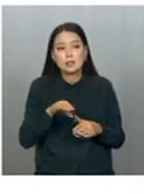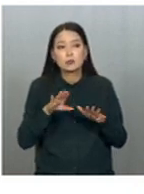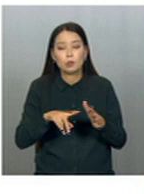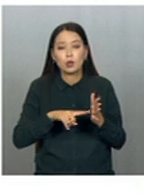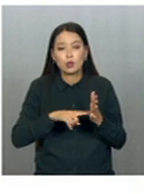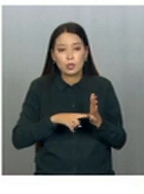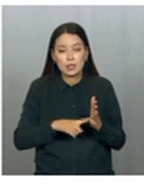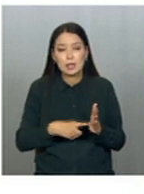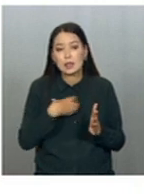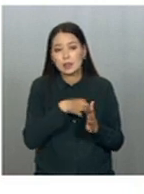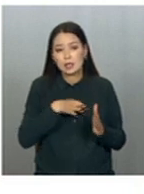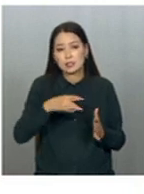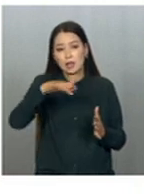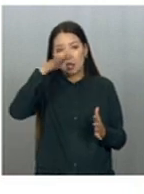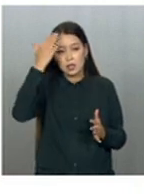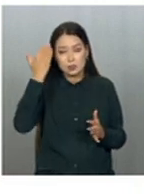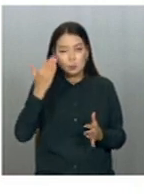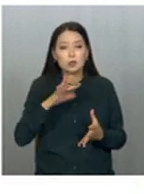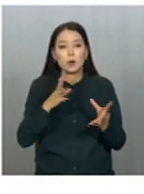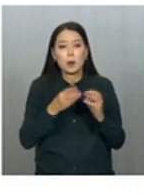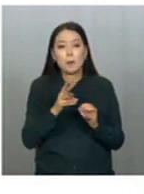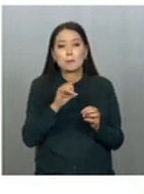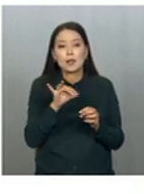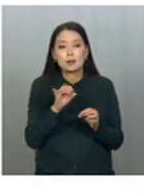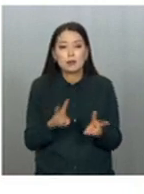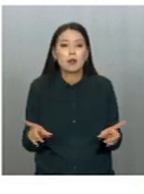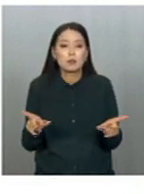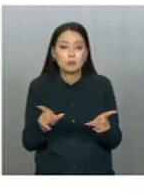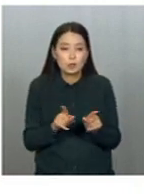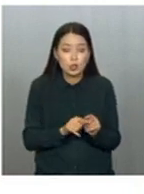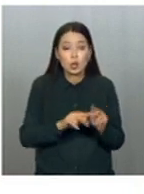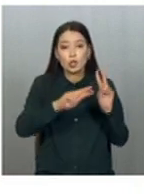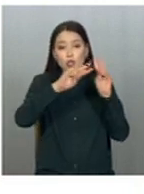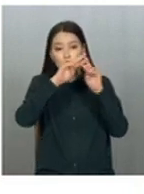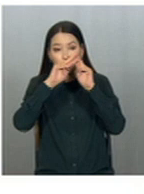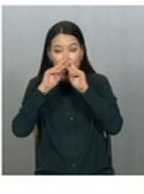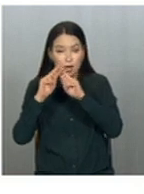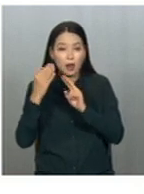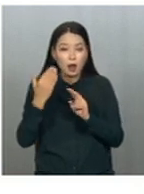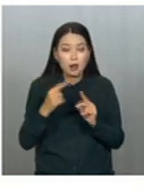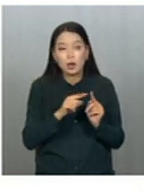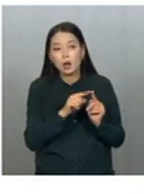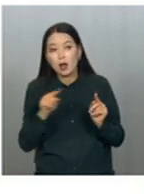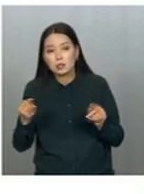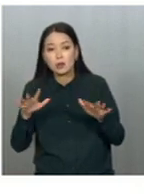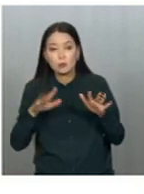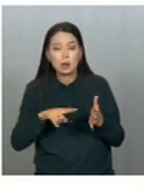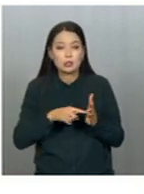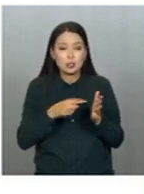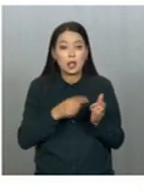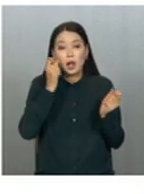негізгі аспан меридианы және де жұлдыздардың горизонталь координаталарын бұдан да дәл анықтау